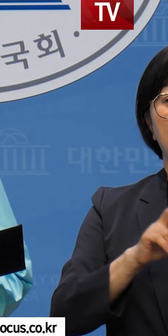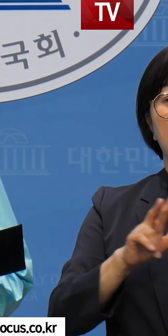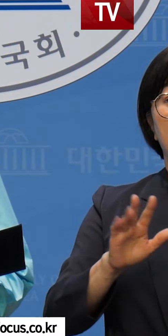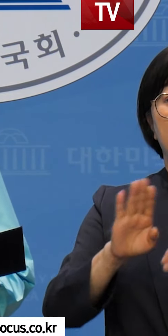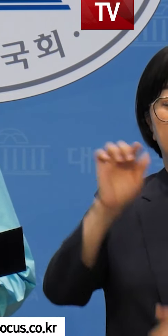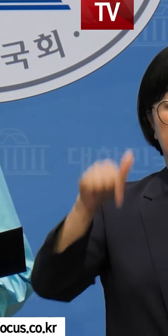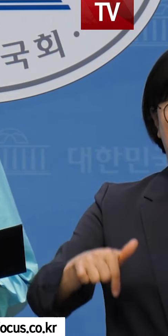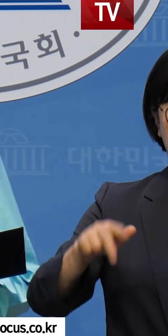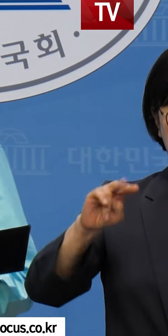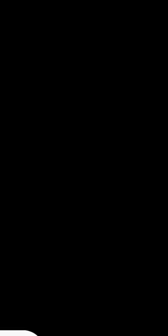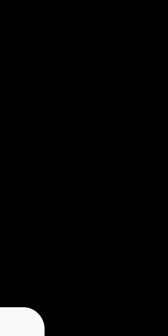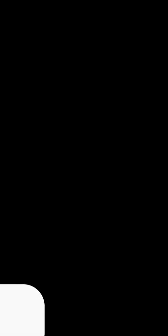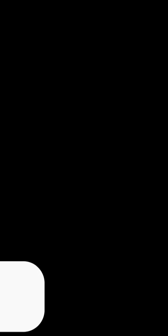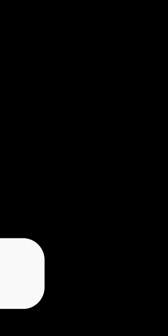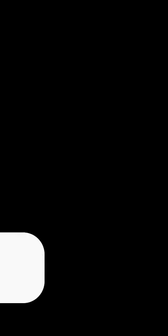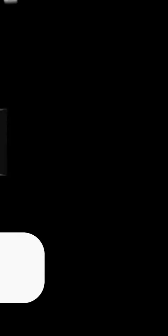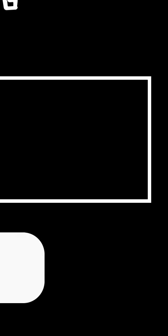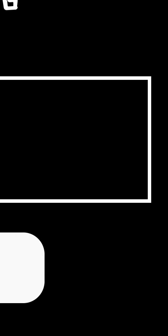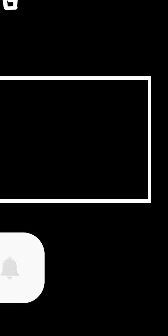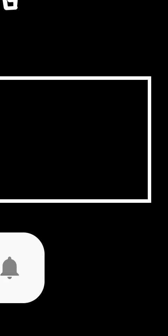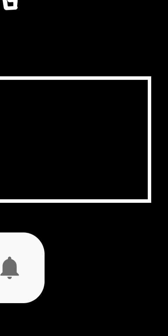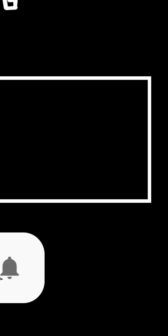후보 박상순.